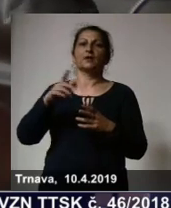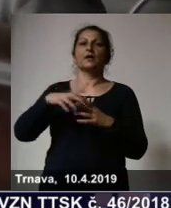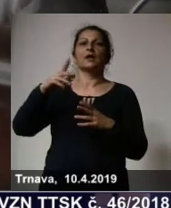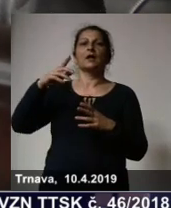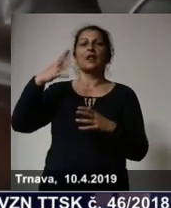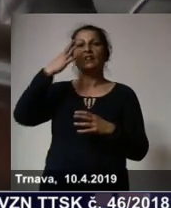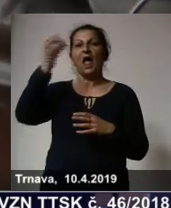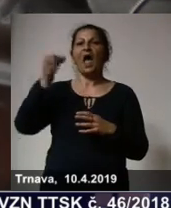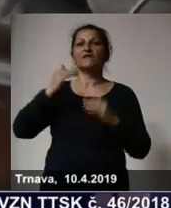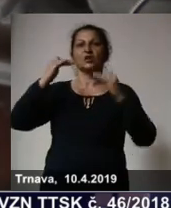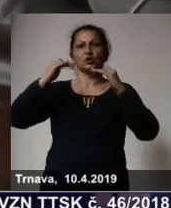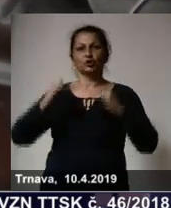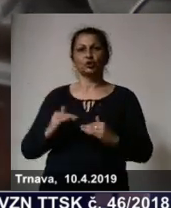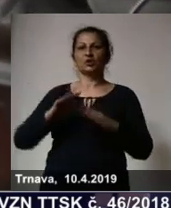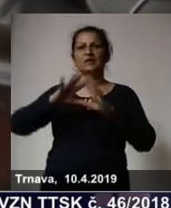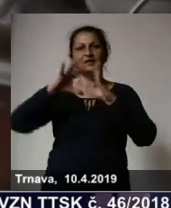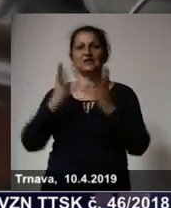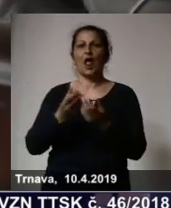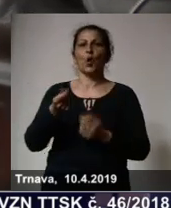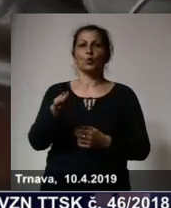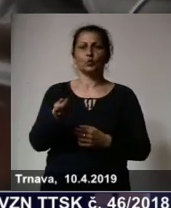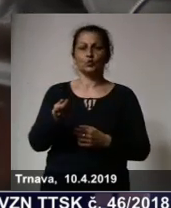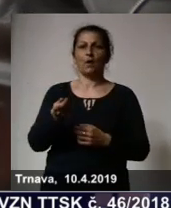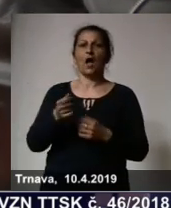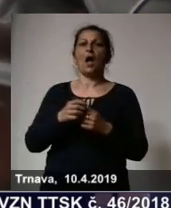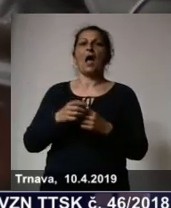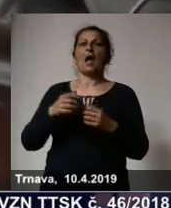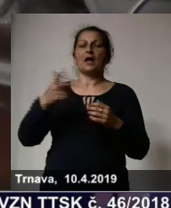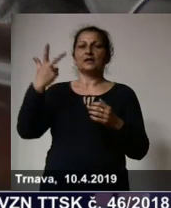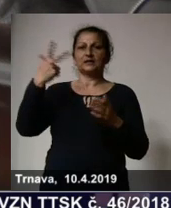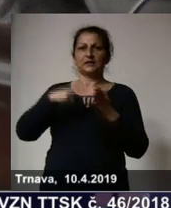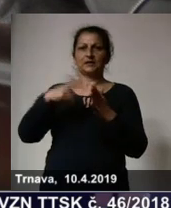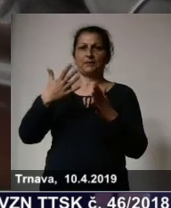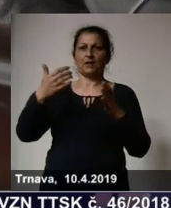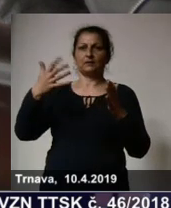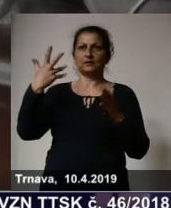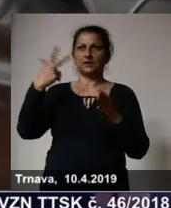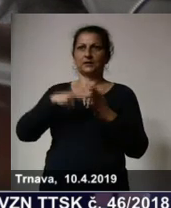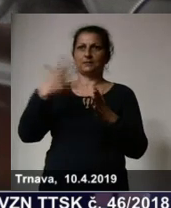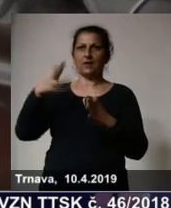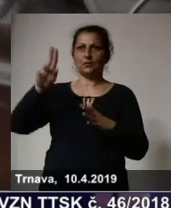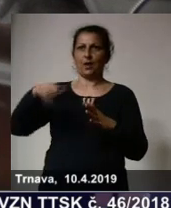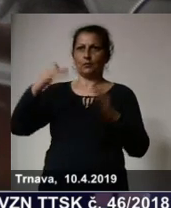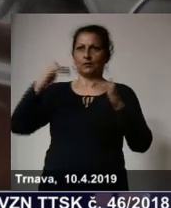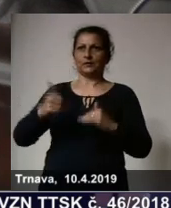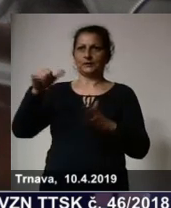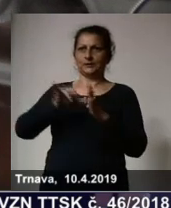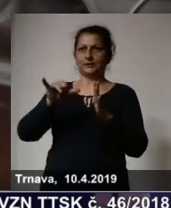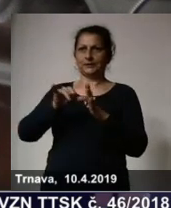sumy pri žiadosti z 5000 na 3000 eur pri žiadateľoch a ostatné boli viac